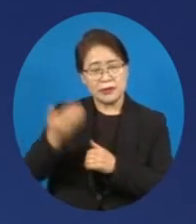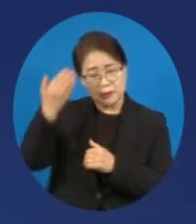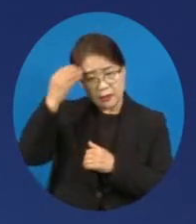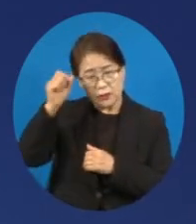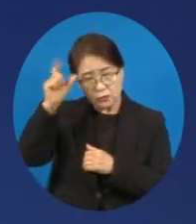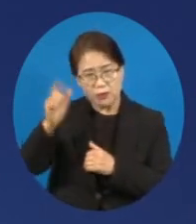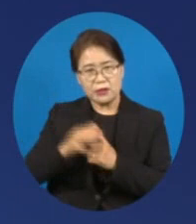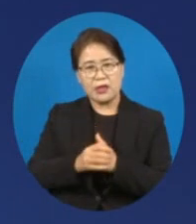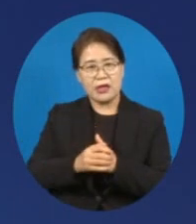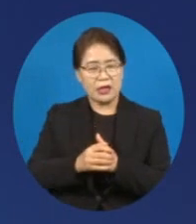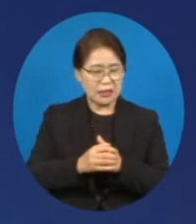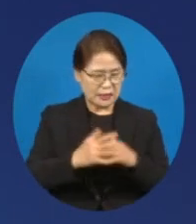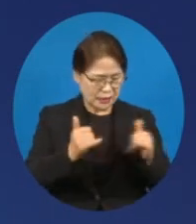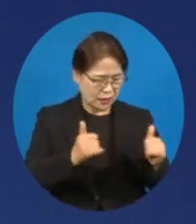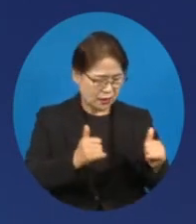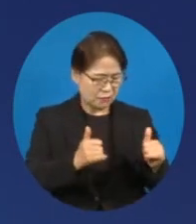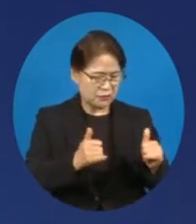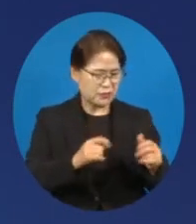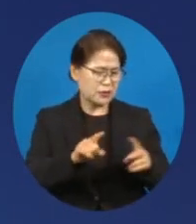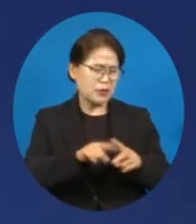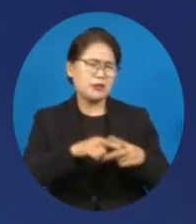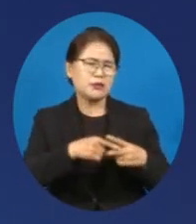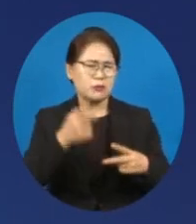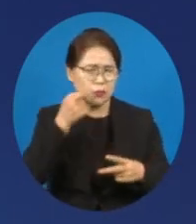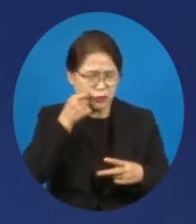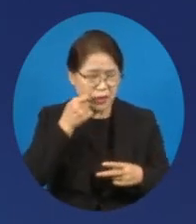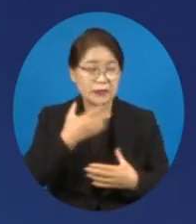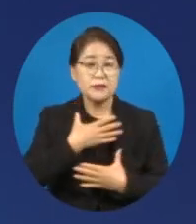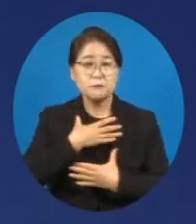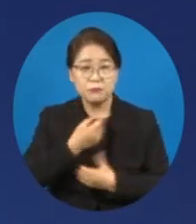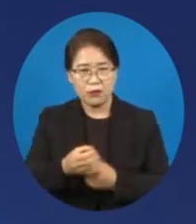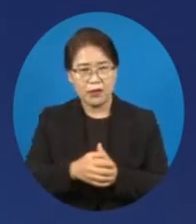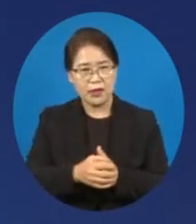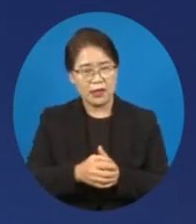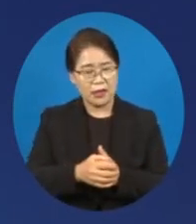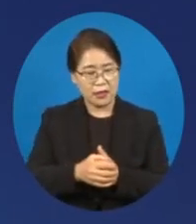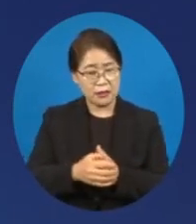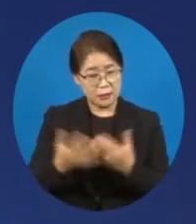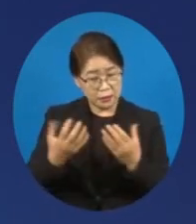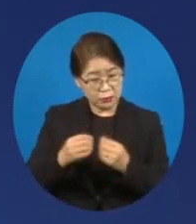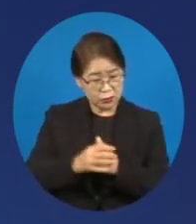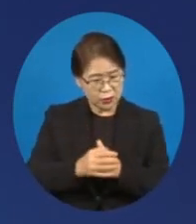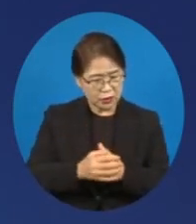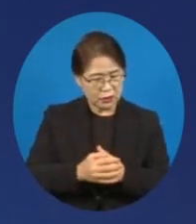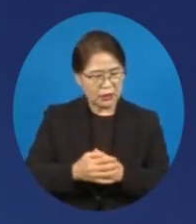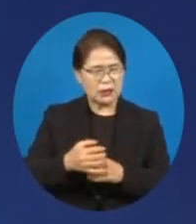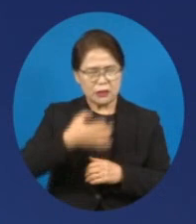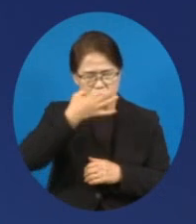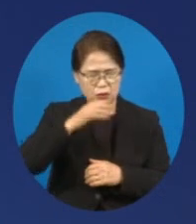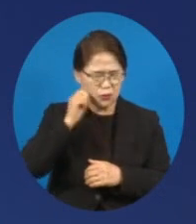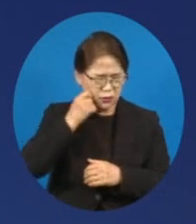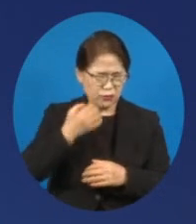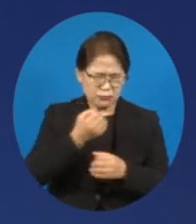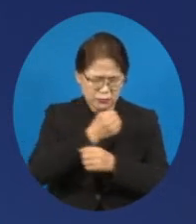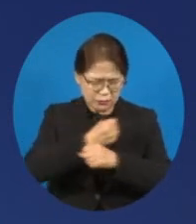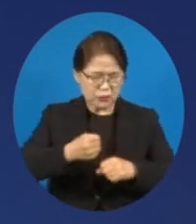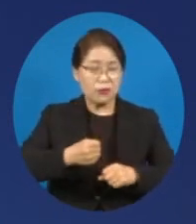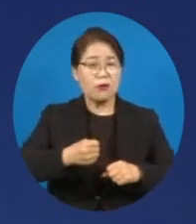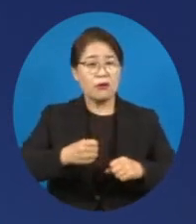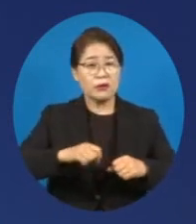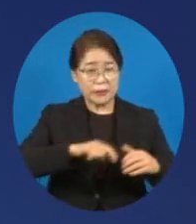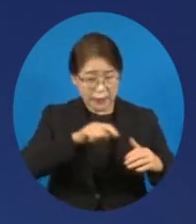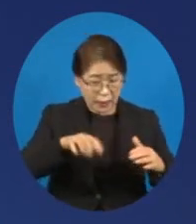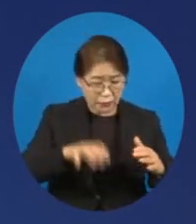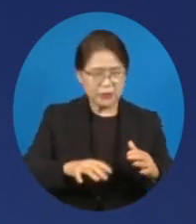이성으로는 이해될 수가 없는 평안입니다 그러므로 우리는 풍랑이 한복판에서도 광야의 인생길이 한